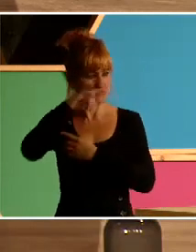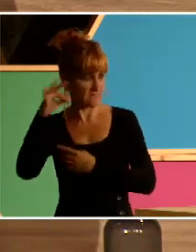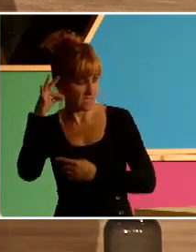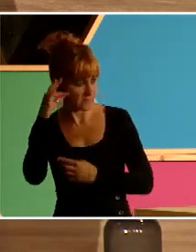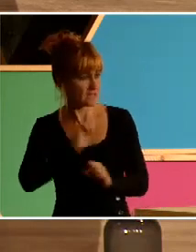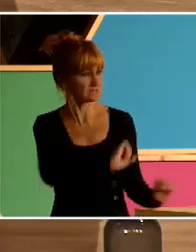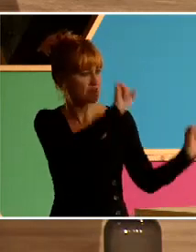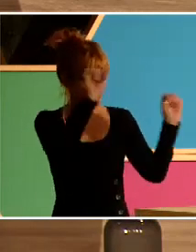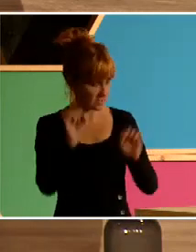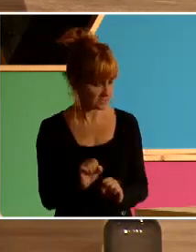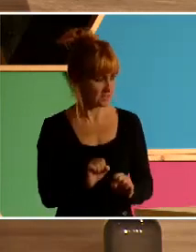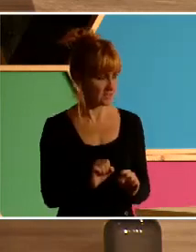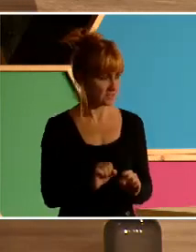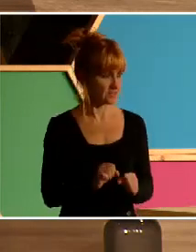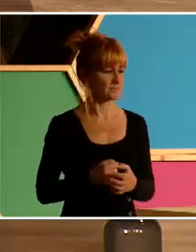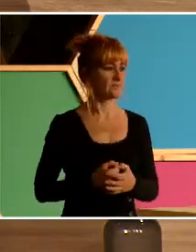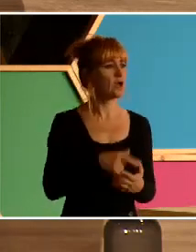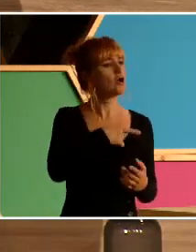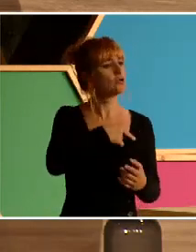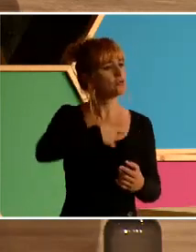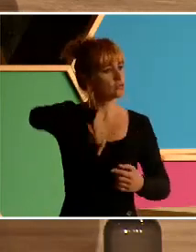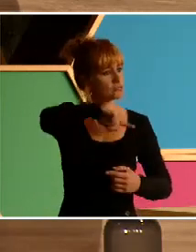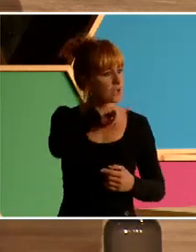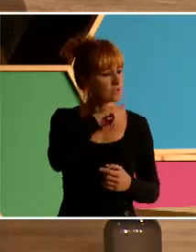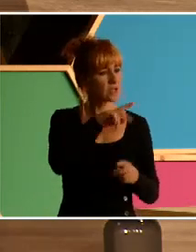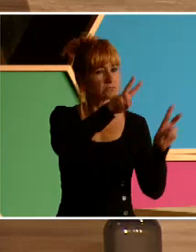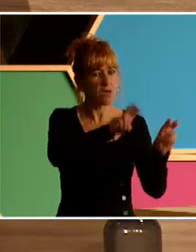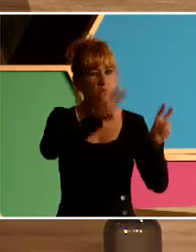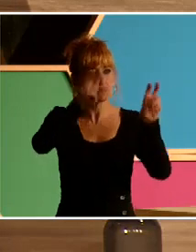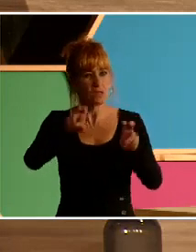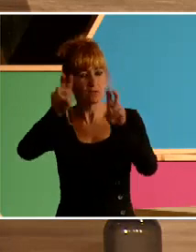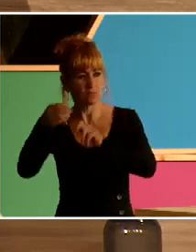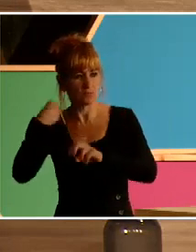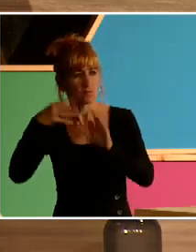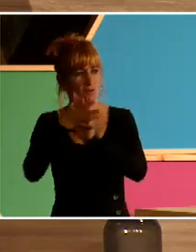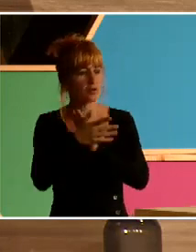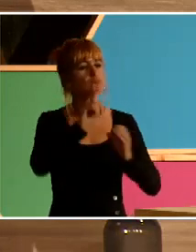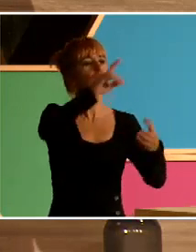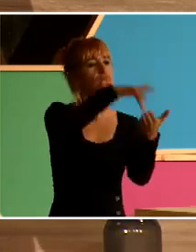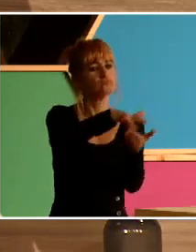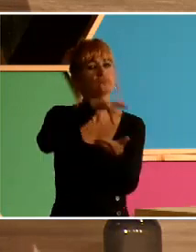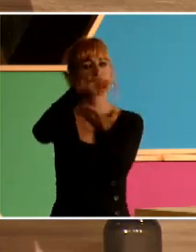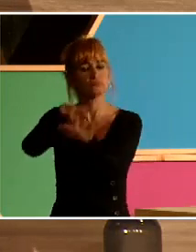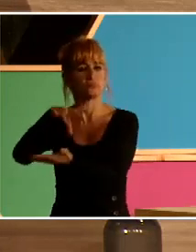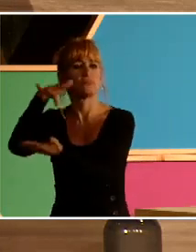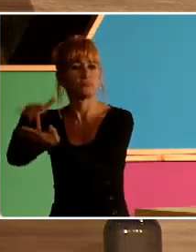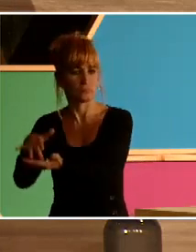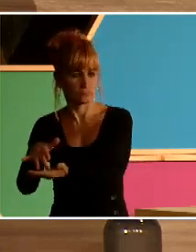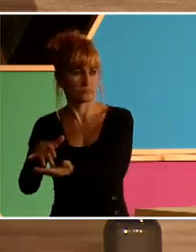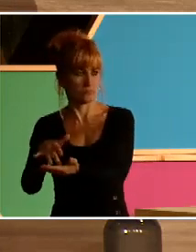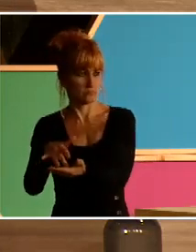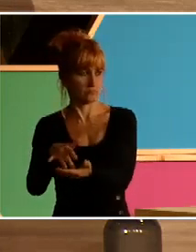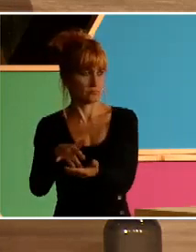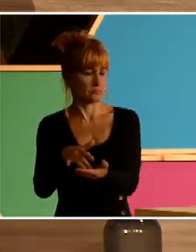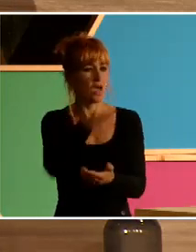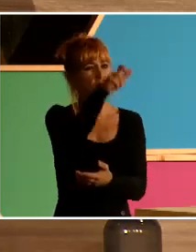amb totes aquestes causes i hem tret tots els reconeixements als capitostes, als prohoms del franquisme, i